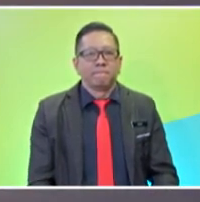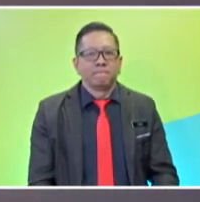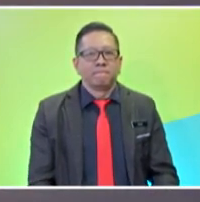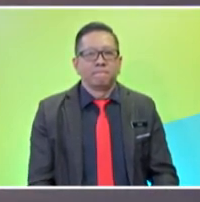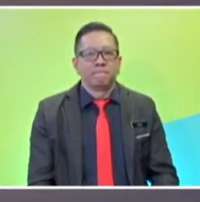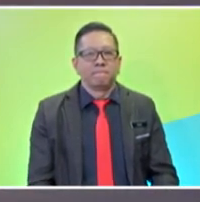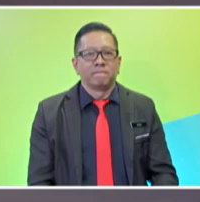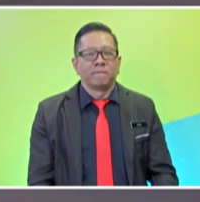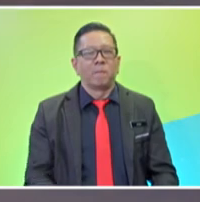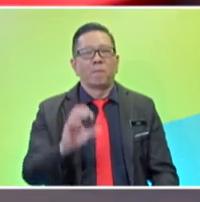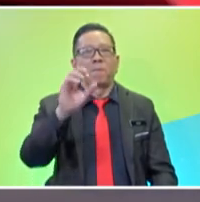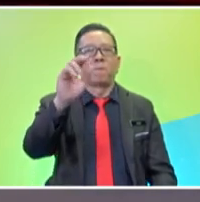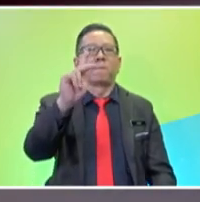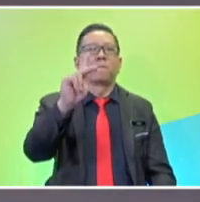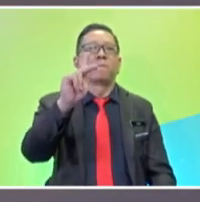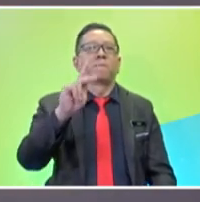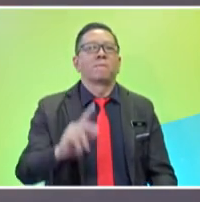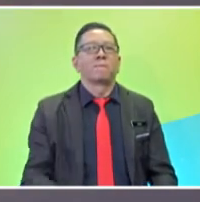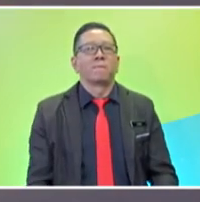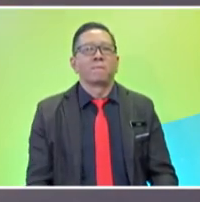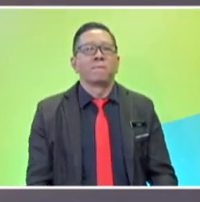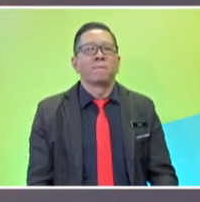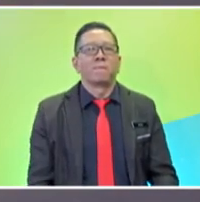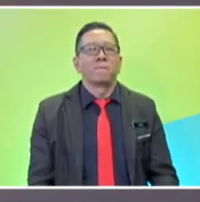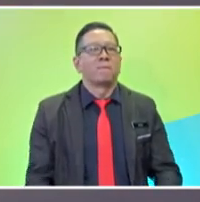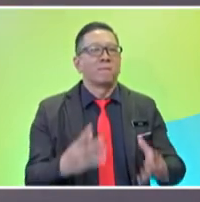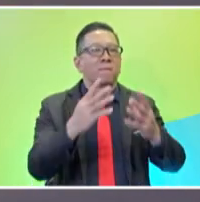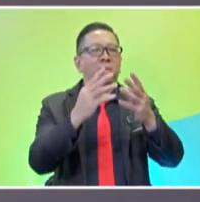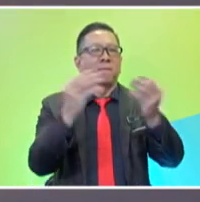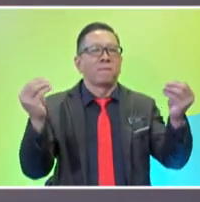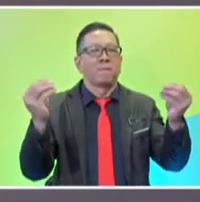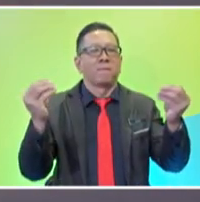Oke Cikgu ini Saidah siap